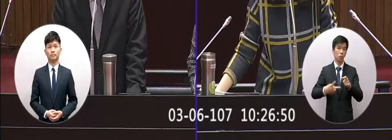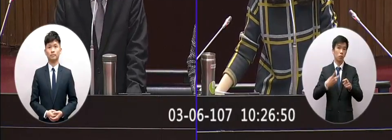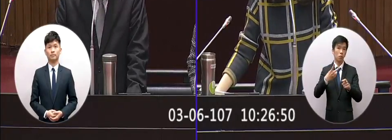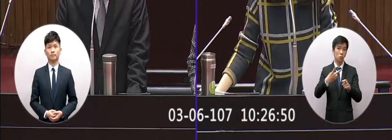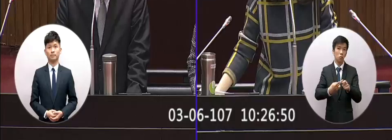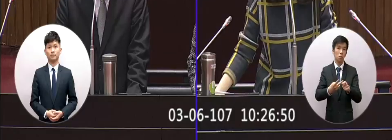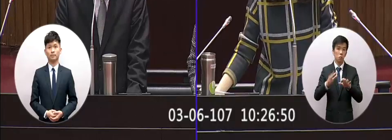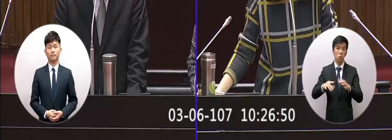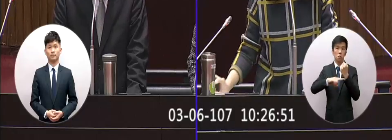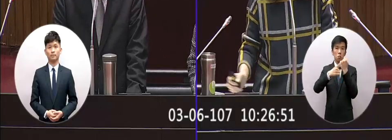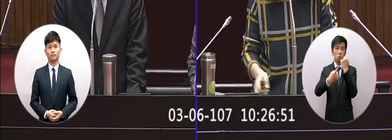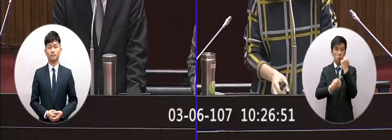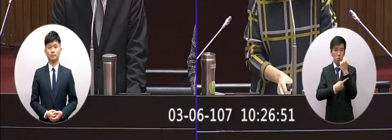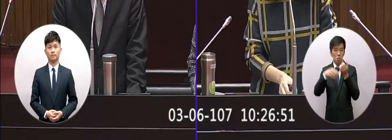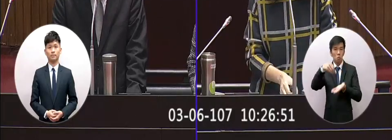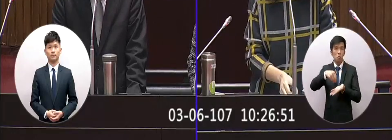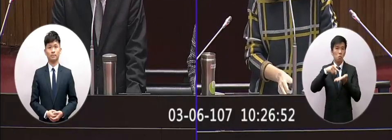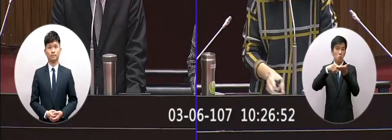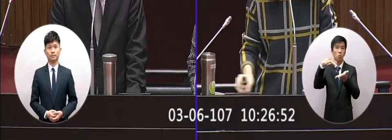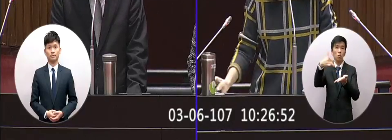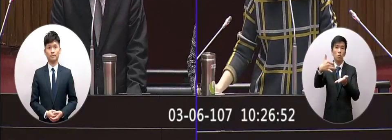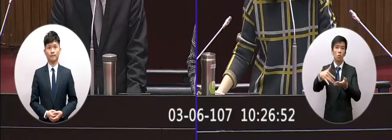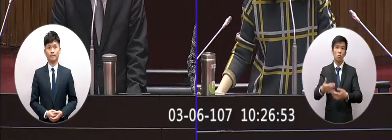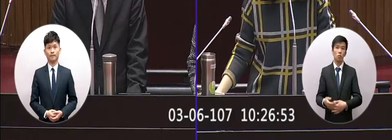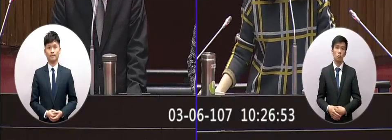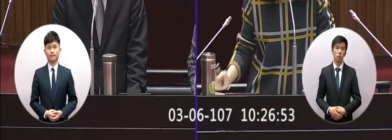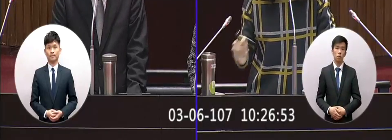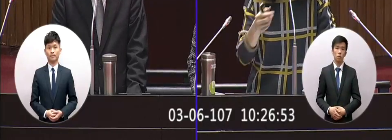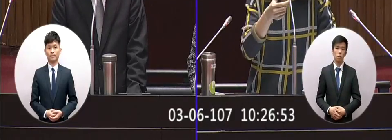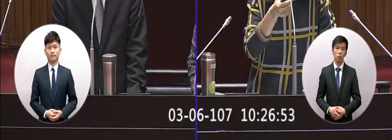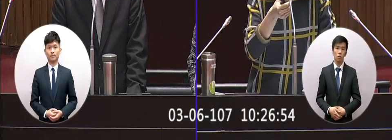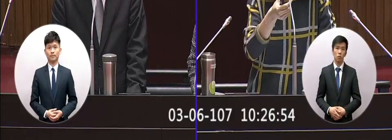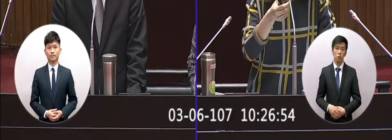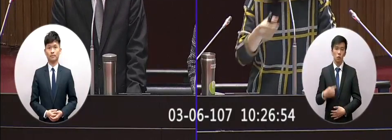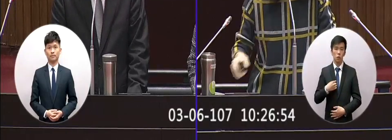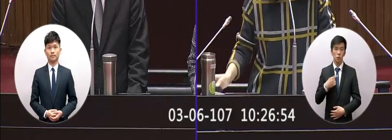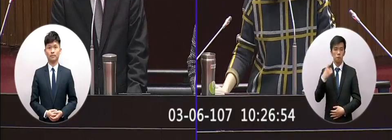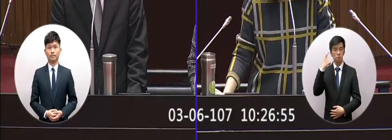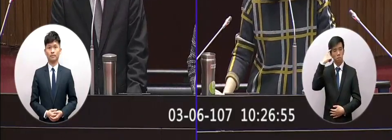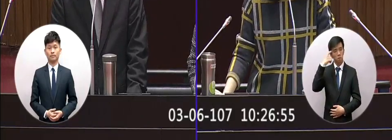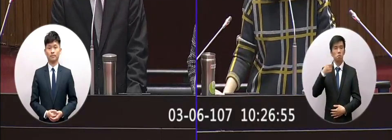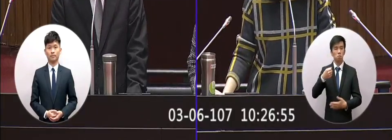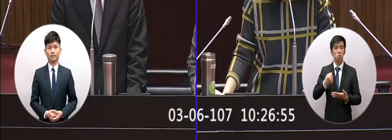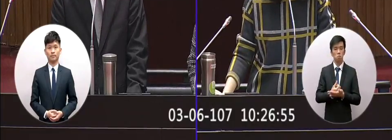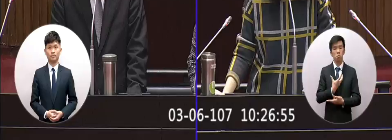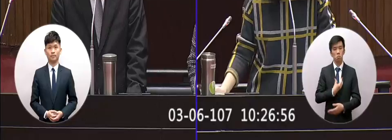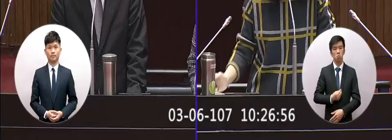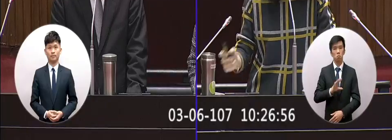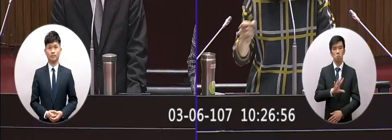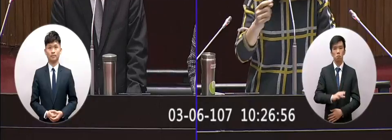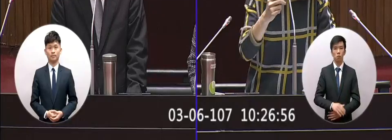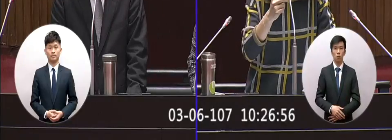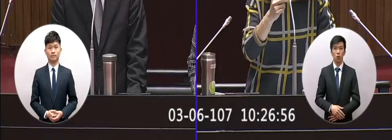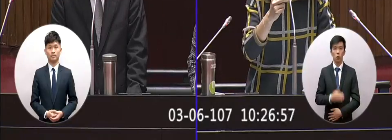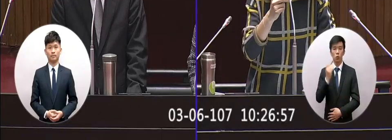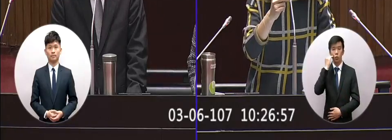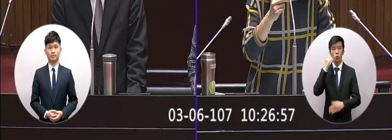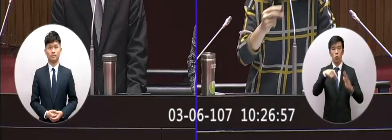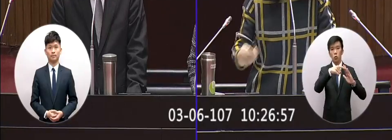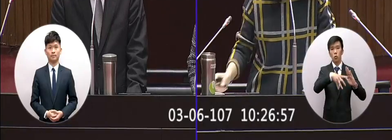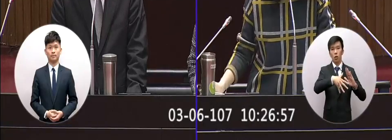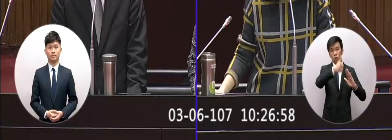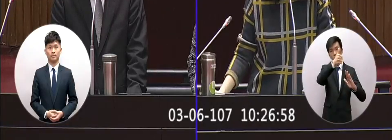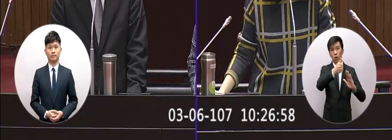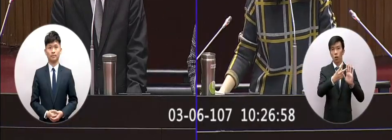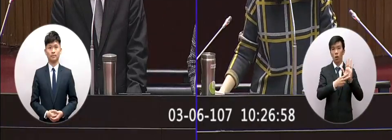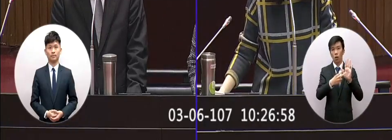法提出来，我想这个也是让大家我觉得有一点遗憾啊，好了，那如果院长没有办法承诺什